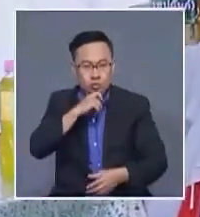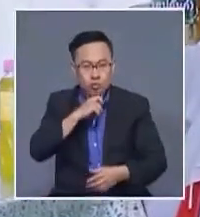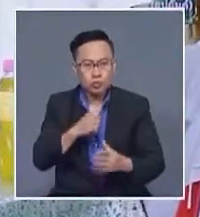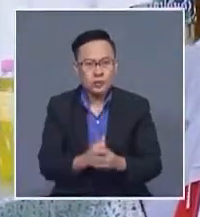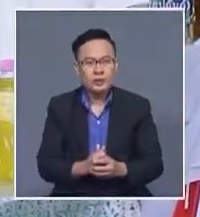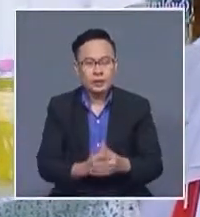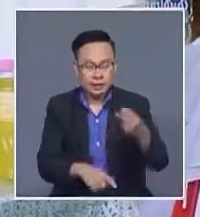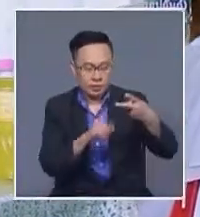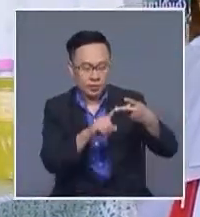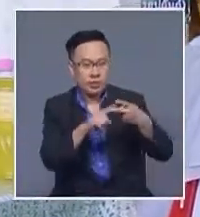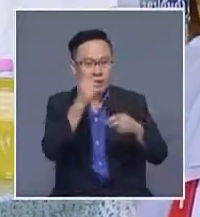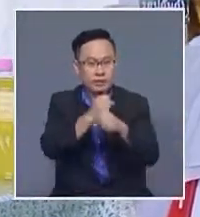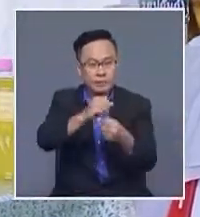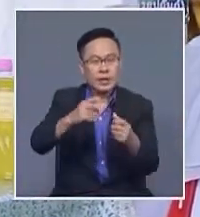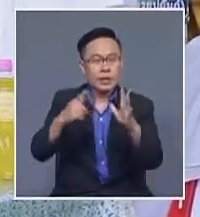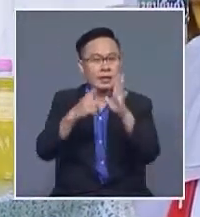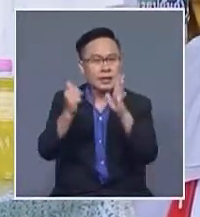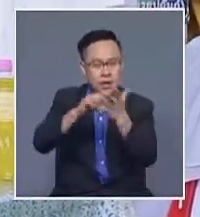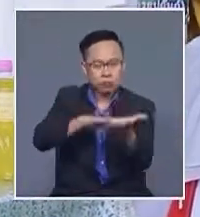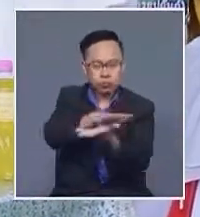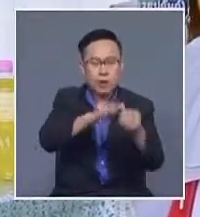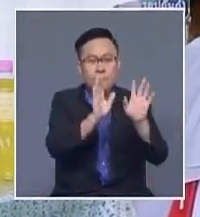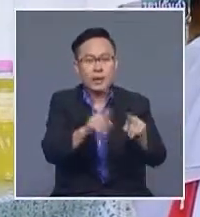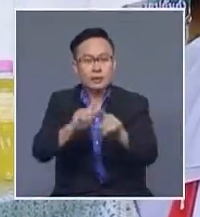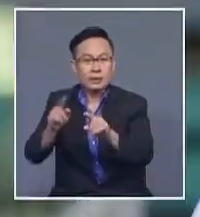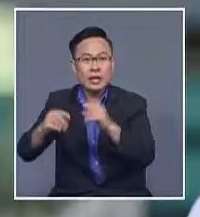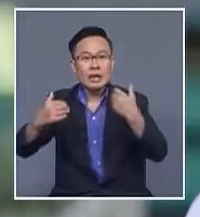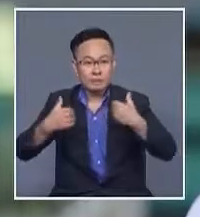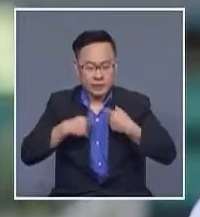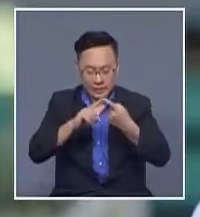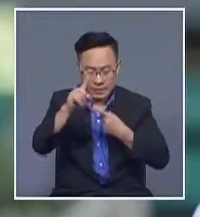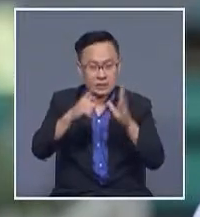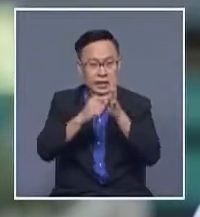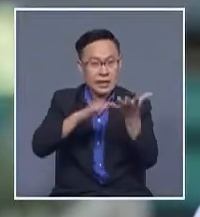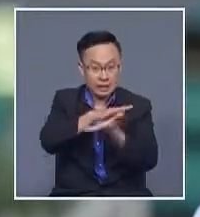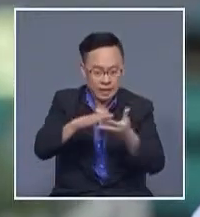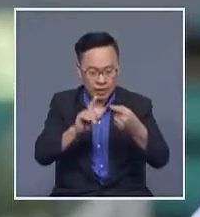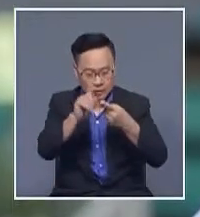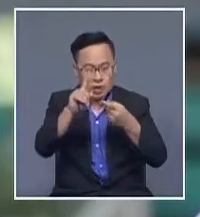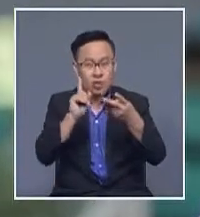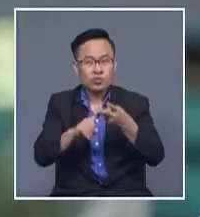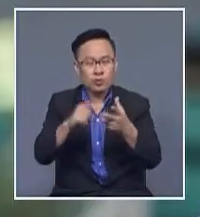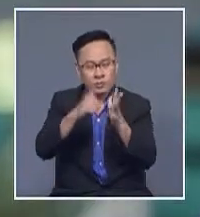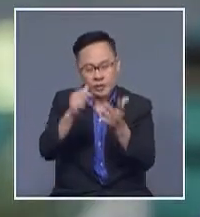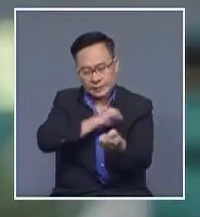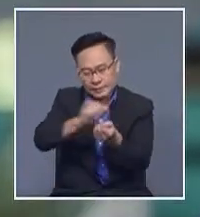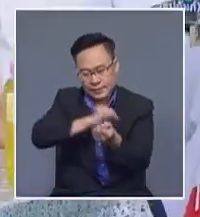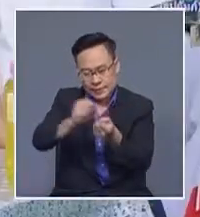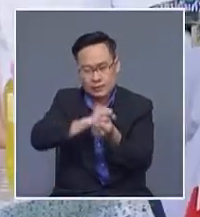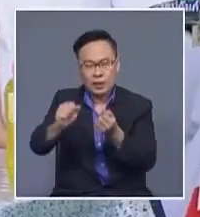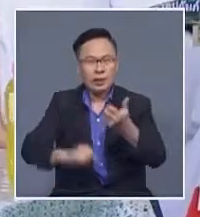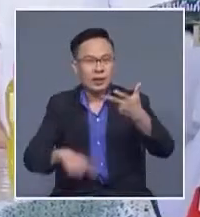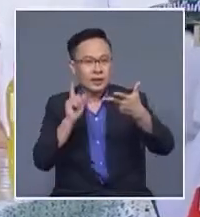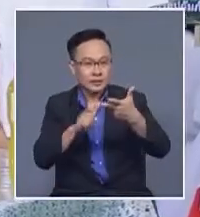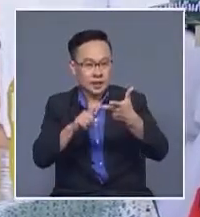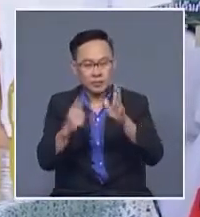ประสงค์น้ำยาเอกประสงค์จะมีด้วยกันคือ 1. น้ำยาล้างจาน 2. น้ำยาซักผ้า 3. น้